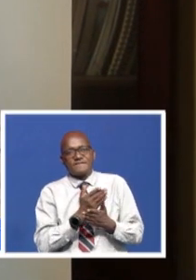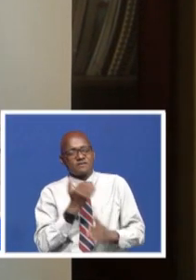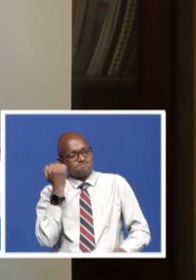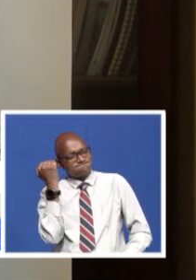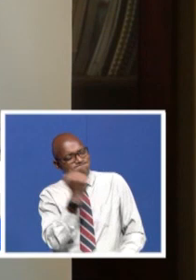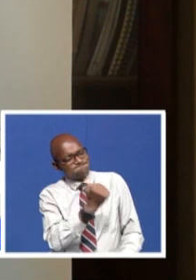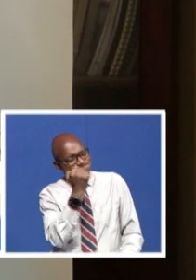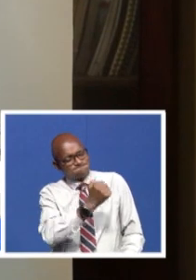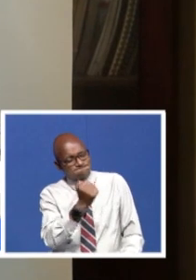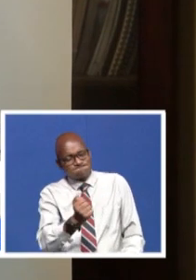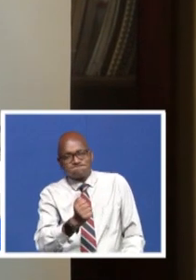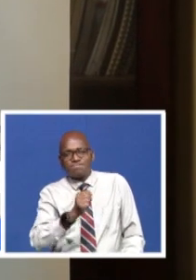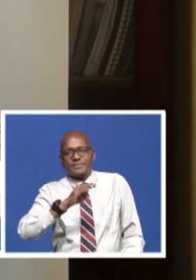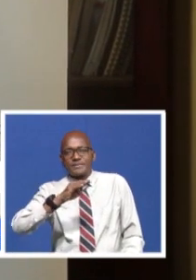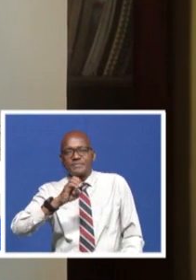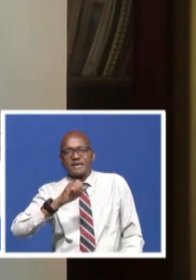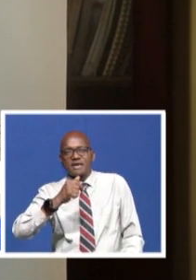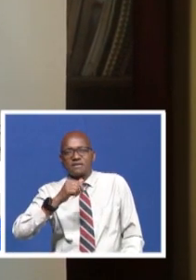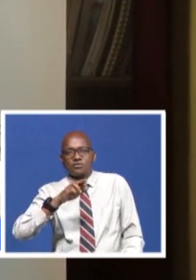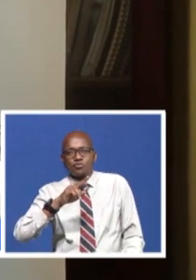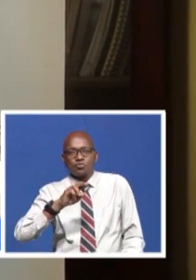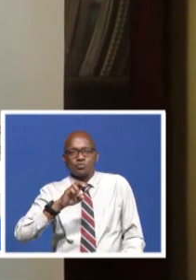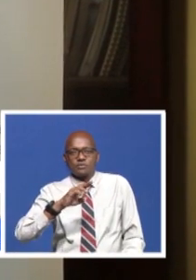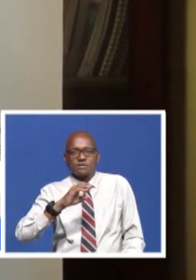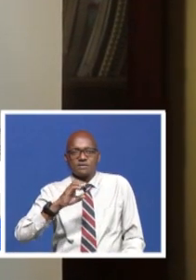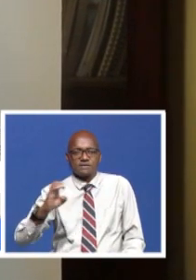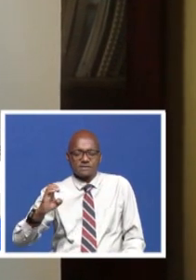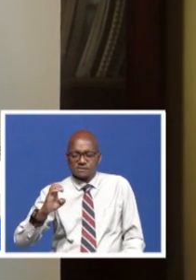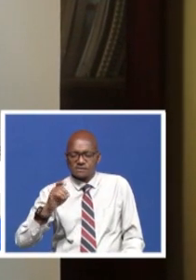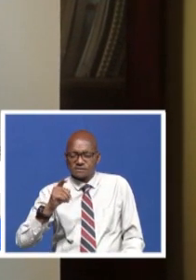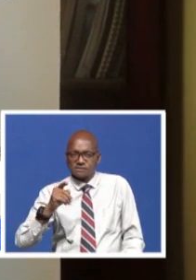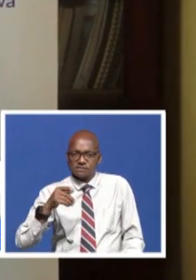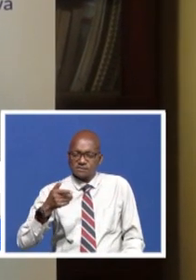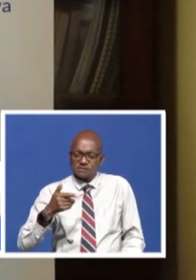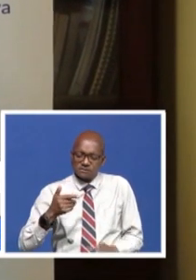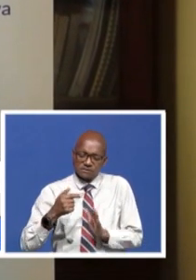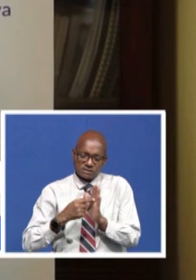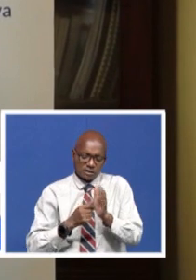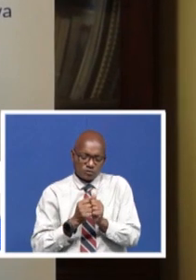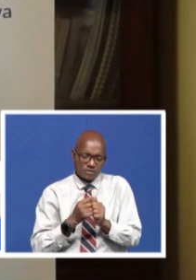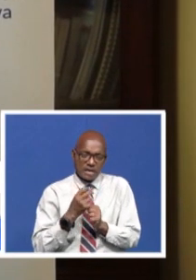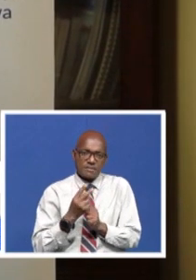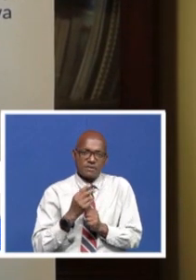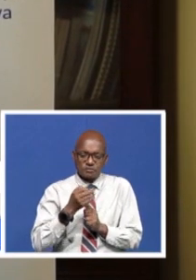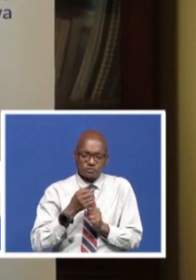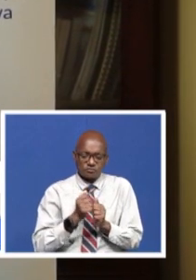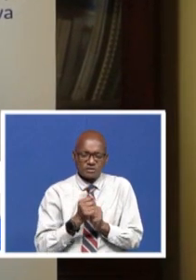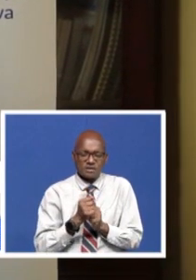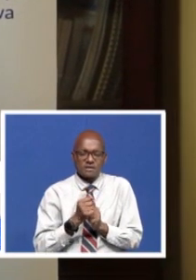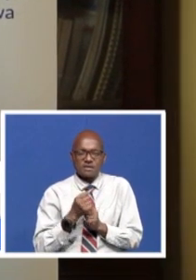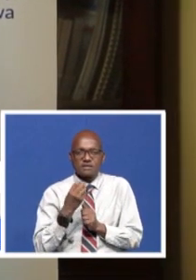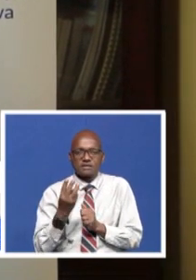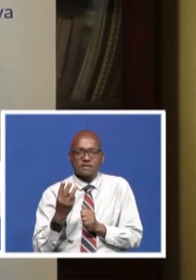Beatrice James Minja tarehe 12 m 11223 na